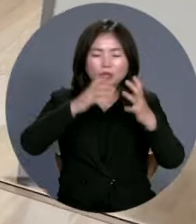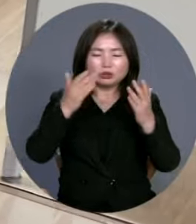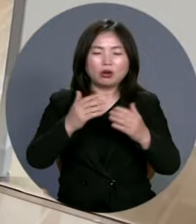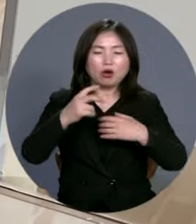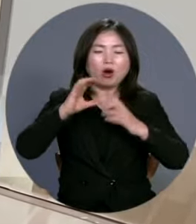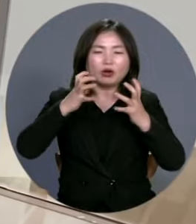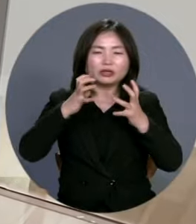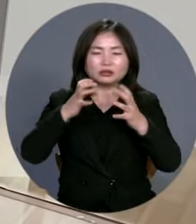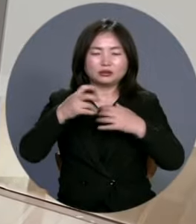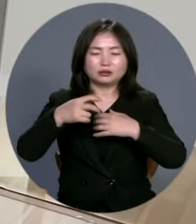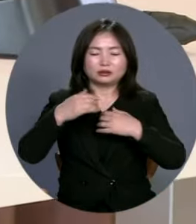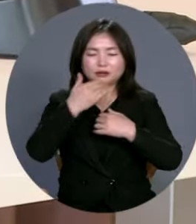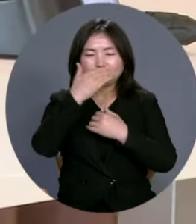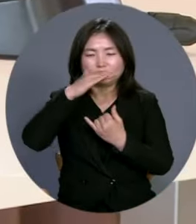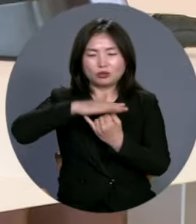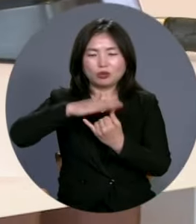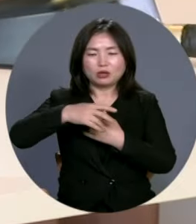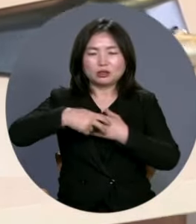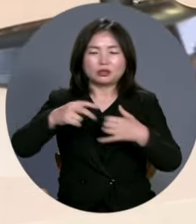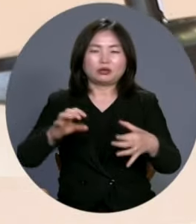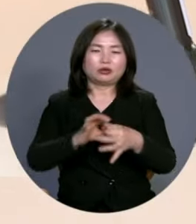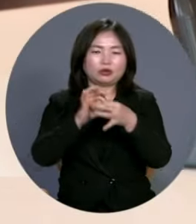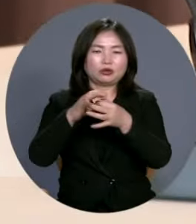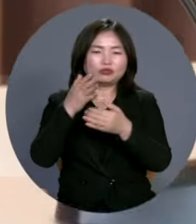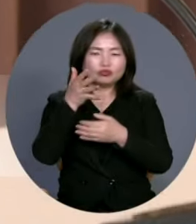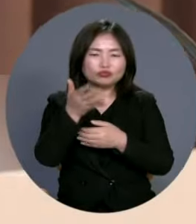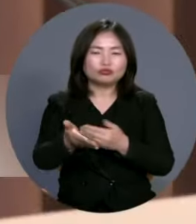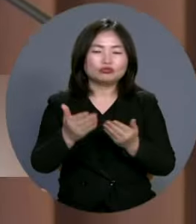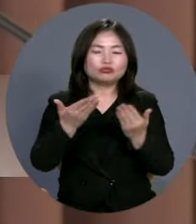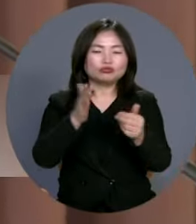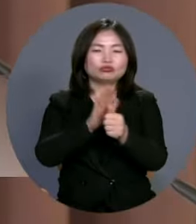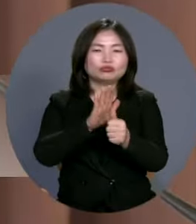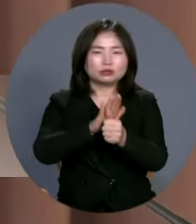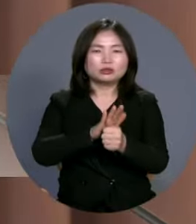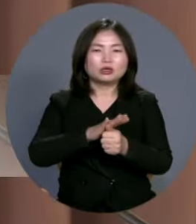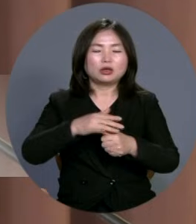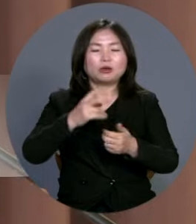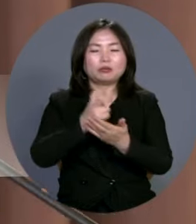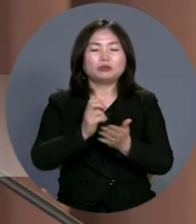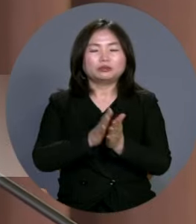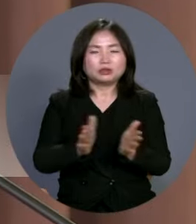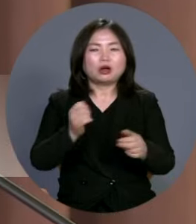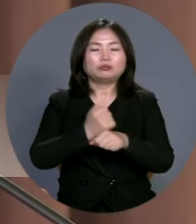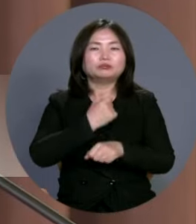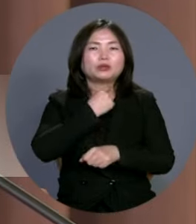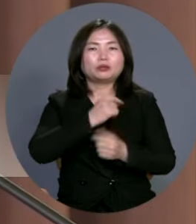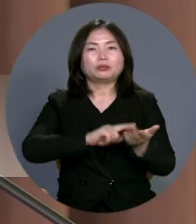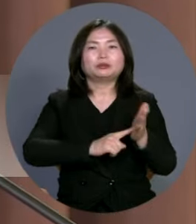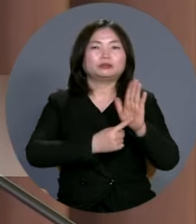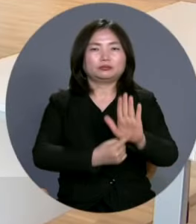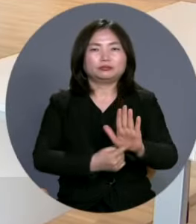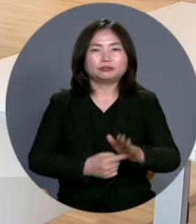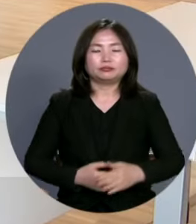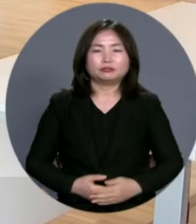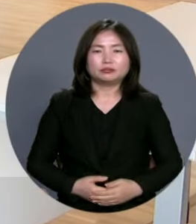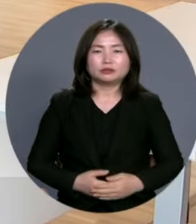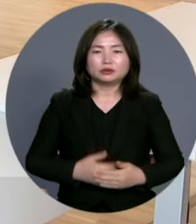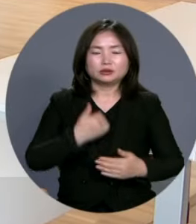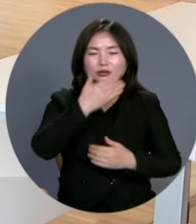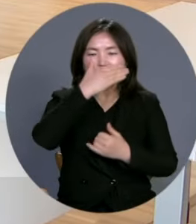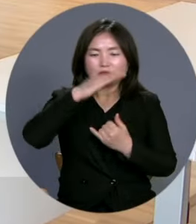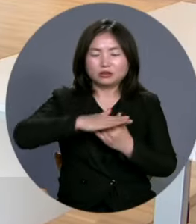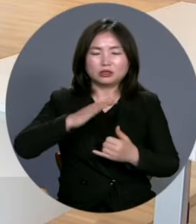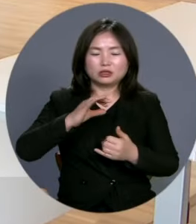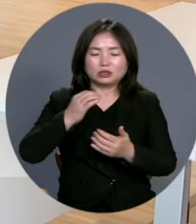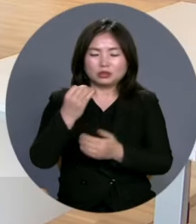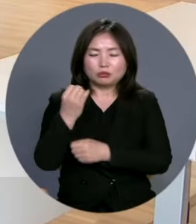어린이에 소아청소년과 의사를 이어주는 국가책임 어린이 주치의 제도를 도입하겠다고 공약했습니다. 청년